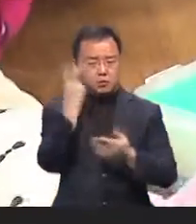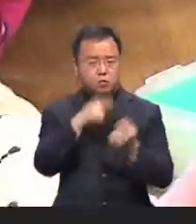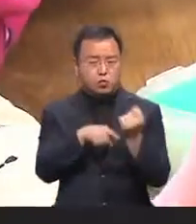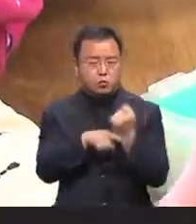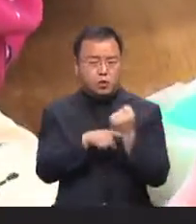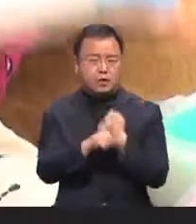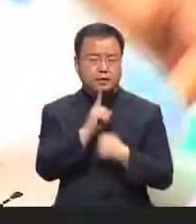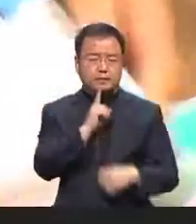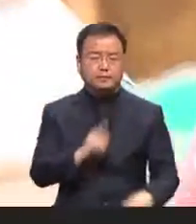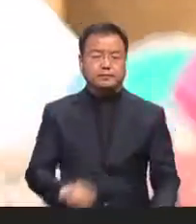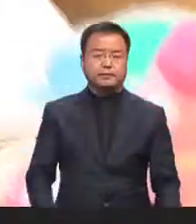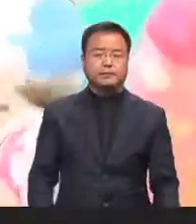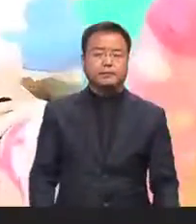이랬습니다 스폰 드립니다